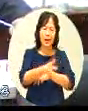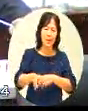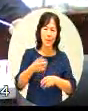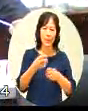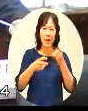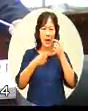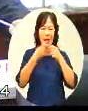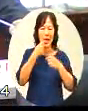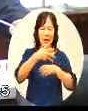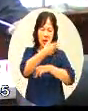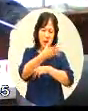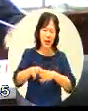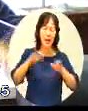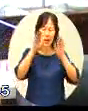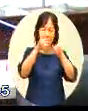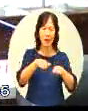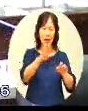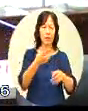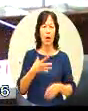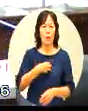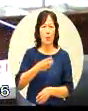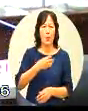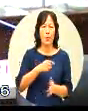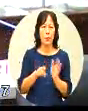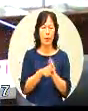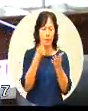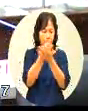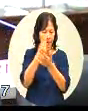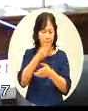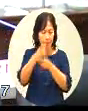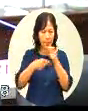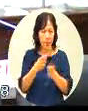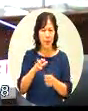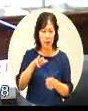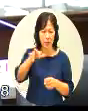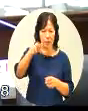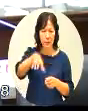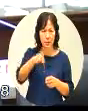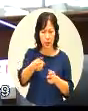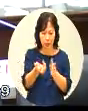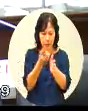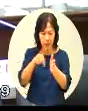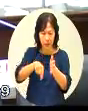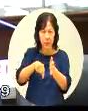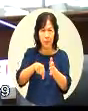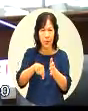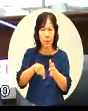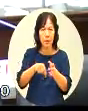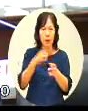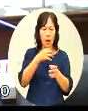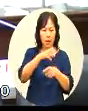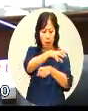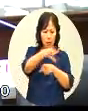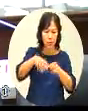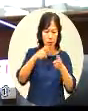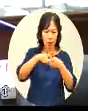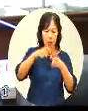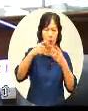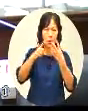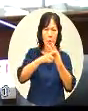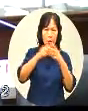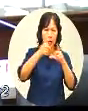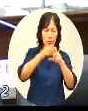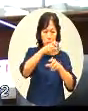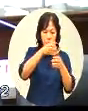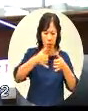这个每一年我想机场前面或者说在所谓我们前镇小港周边的工业区的道路，其